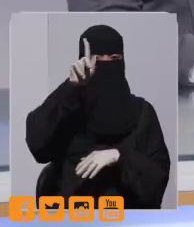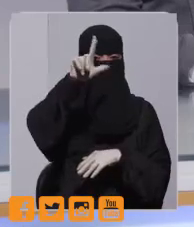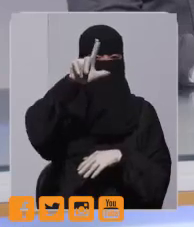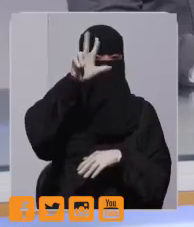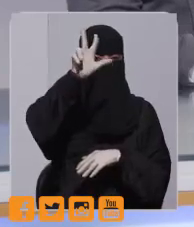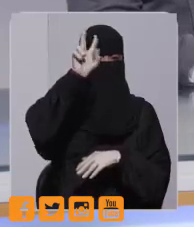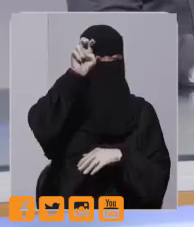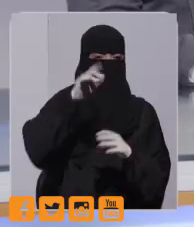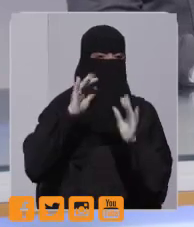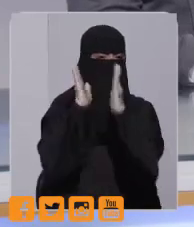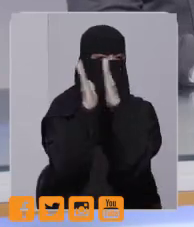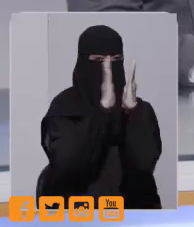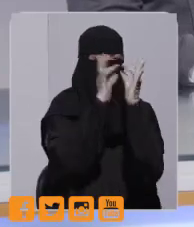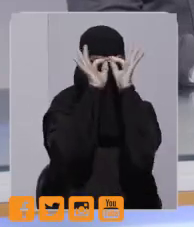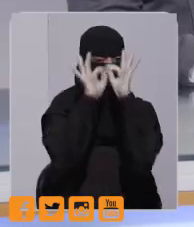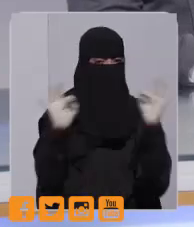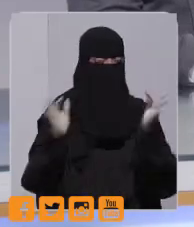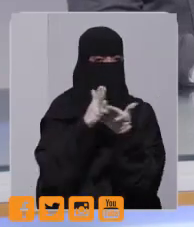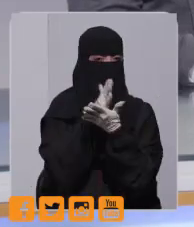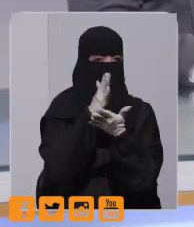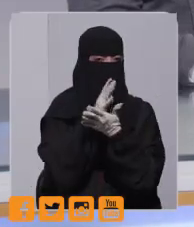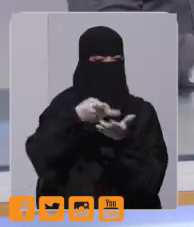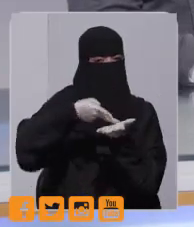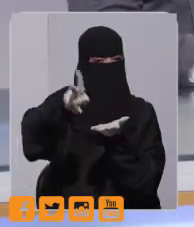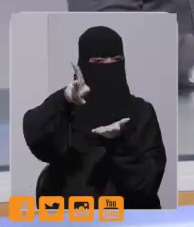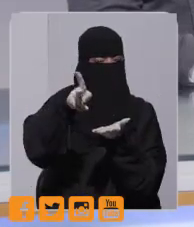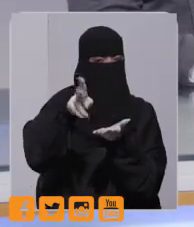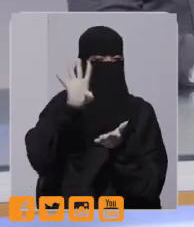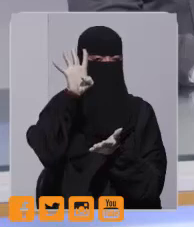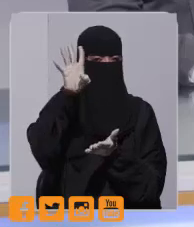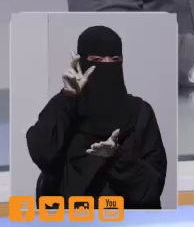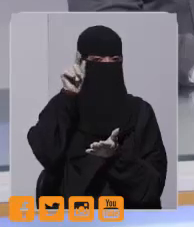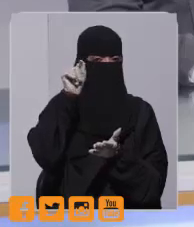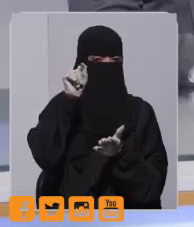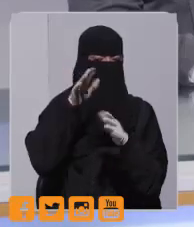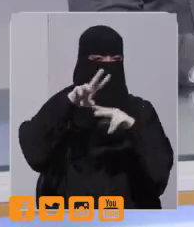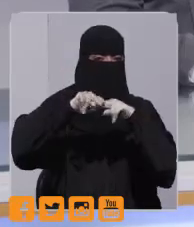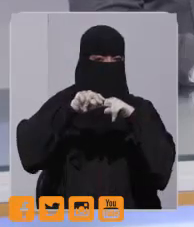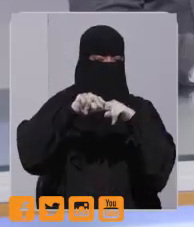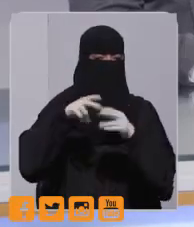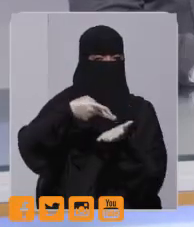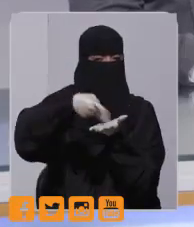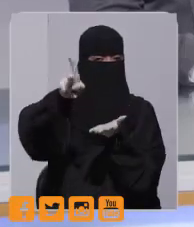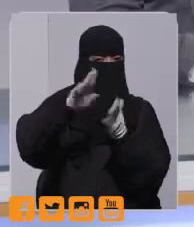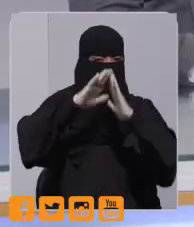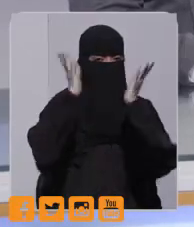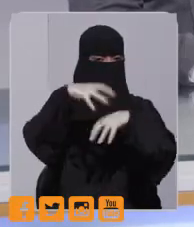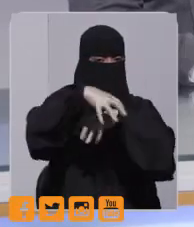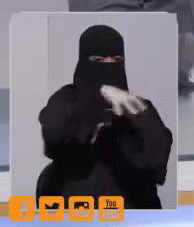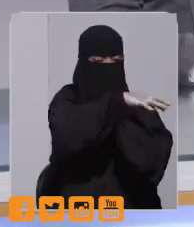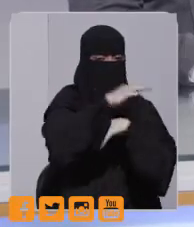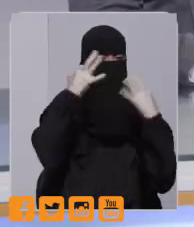الحامد الى الترتيبات لتسهيل عمليه الصرف في 24 مركزا للصرف بجميع المديريات